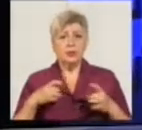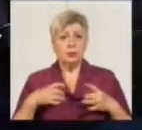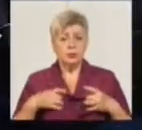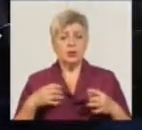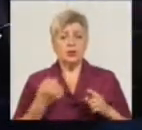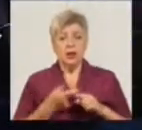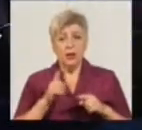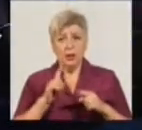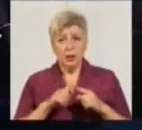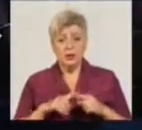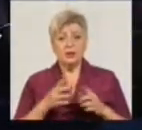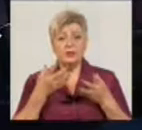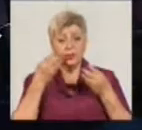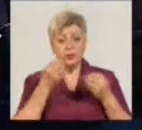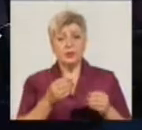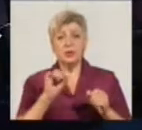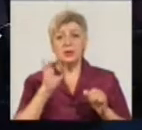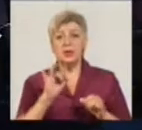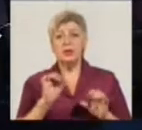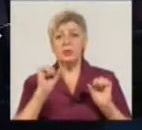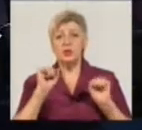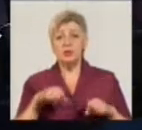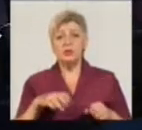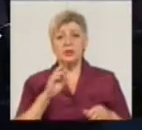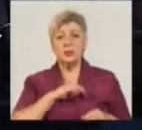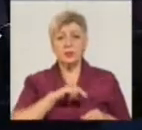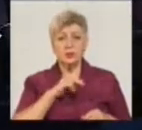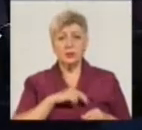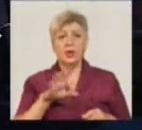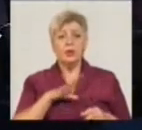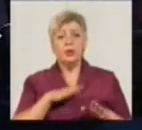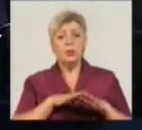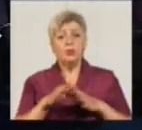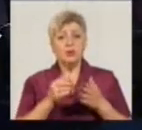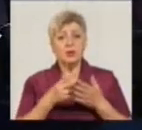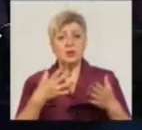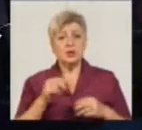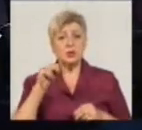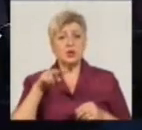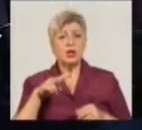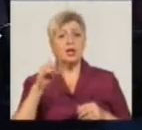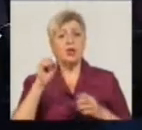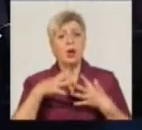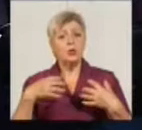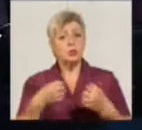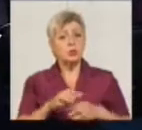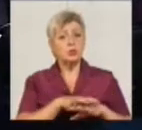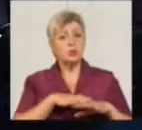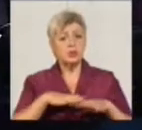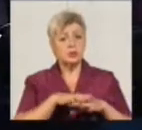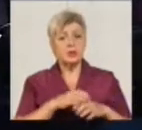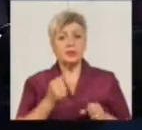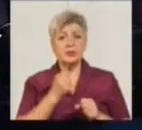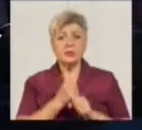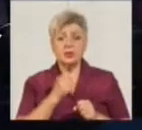і можливості працювати, бути повноцінним членом суспільства, надавати, здійснювати